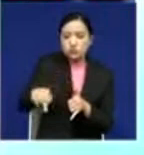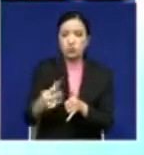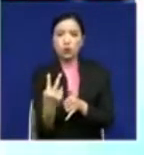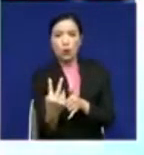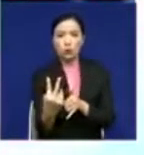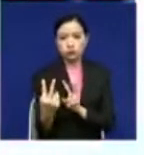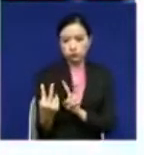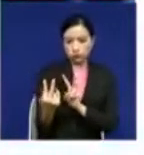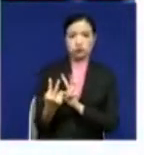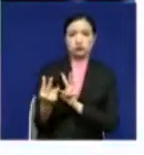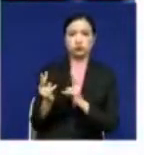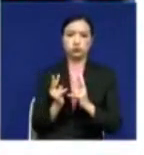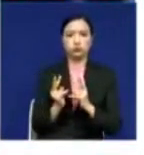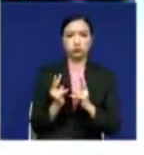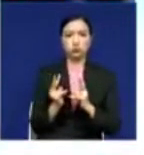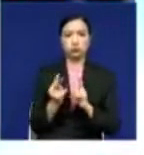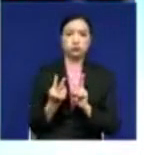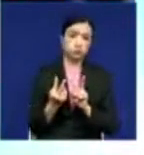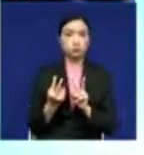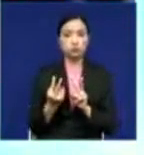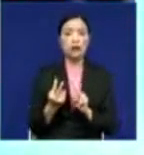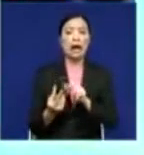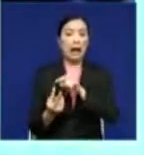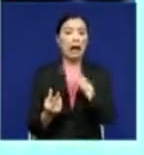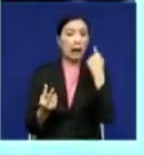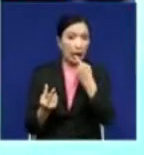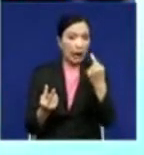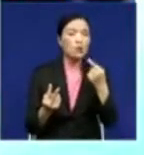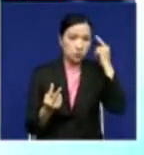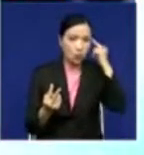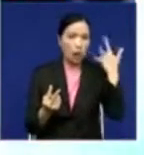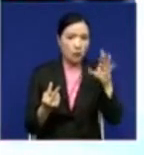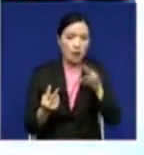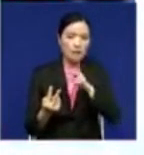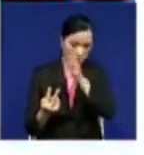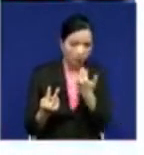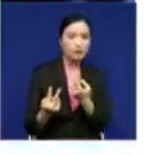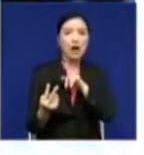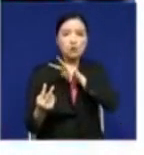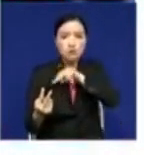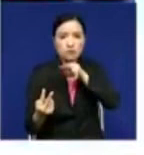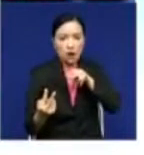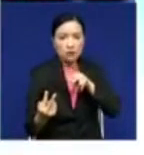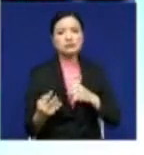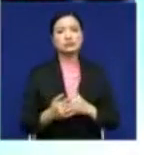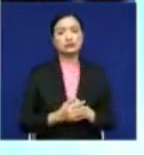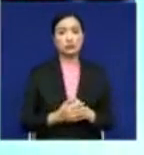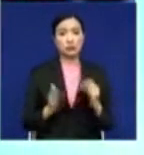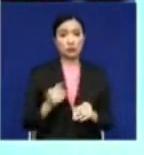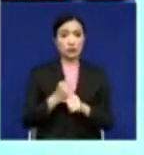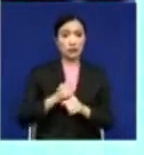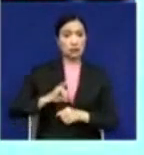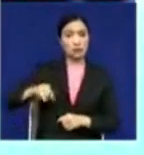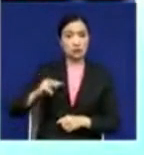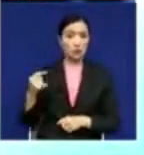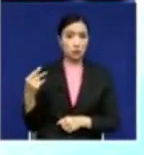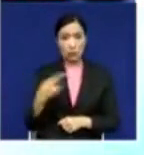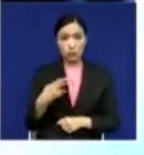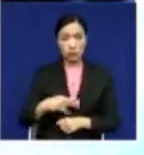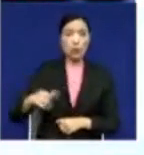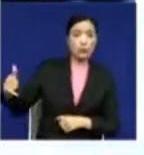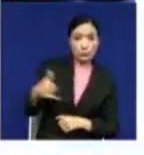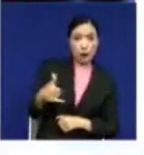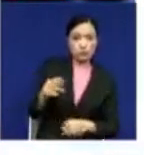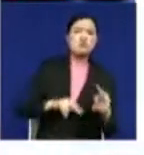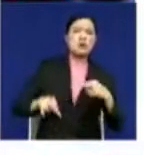าเป็นใครนะครับแล้วก็สามารถที่จะติดตามได้นะครับในช่วงของการตัดสินก็มีเจ้าหน้าที่ที่เข้ามาดู